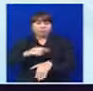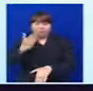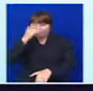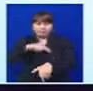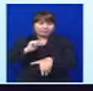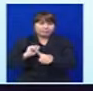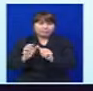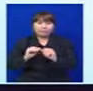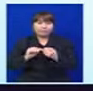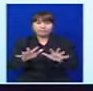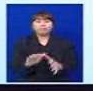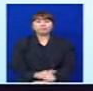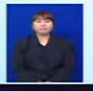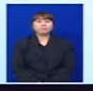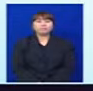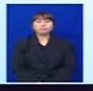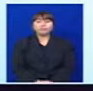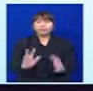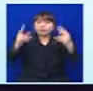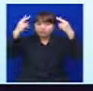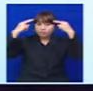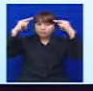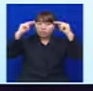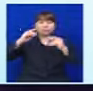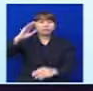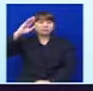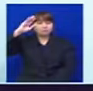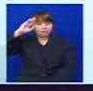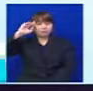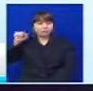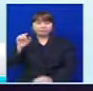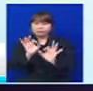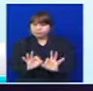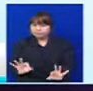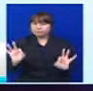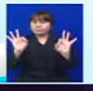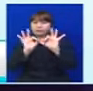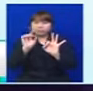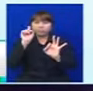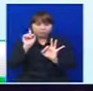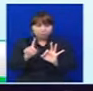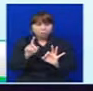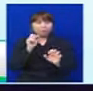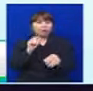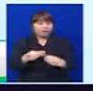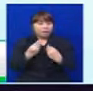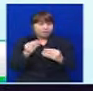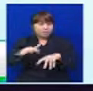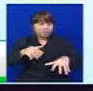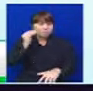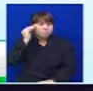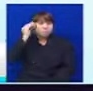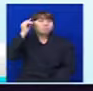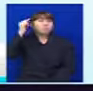การณ ์ท่านนายกรัฐมนตรีพลเอกประยุทธ์จันทร์โอชาเน้นย้ำเสมอว่าเราต้องสร้างความตระหนักรู้กับพี่น้องประชาช